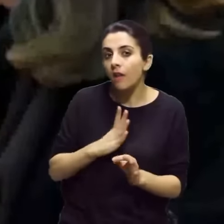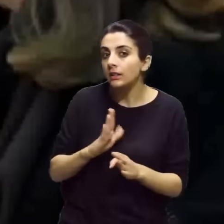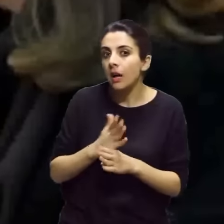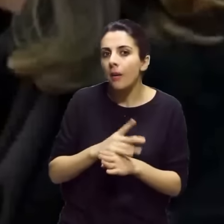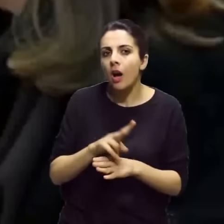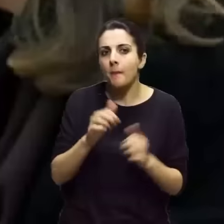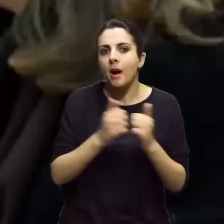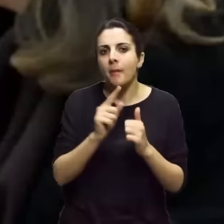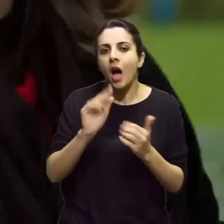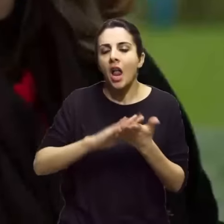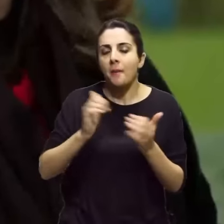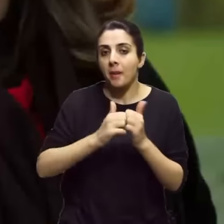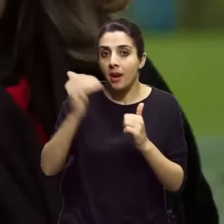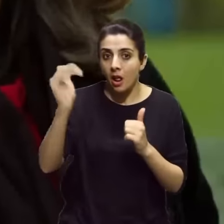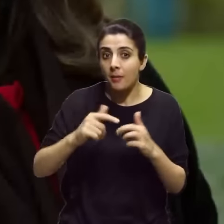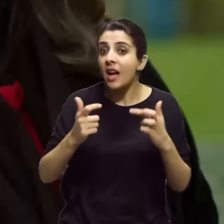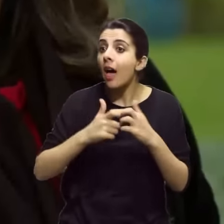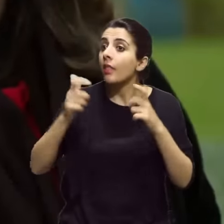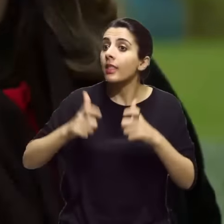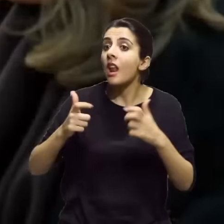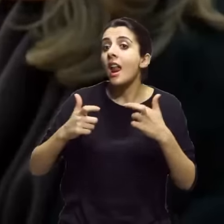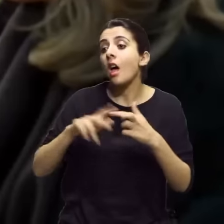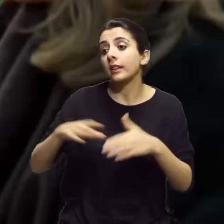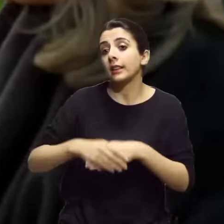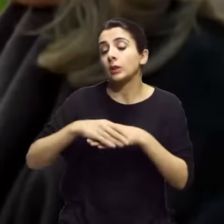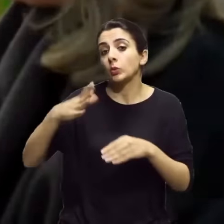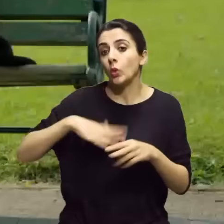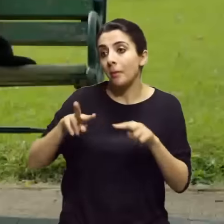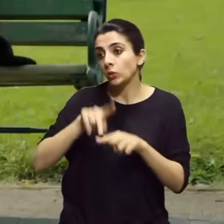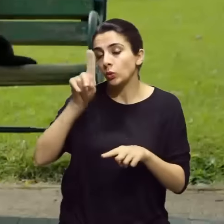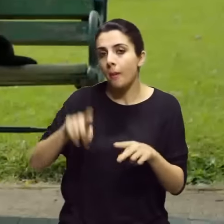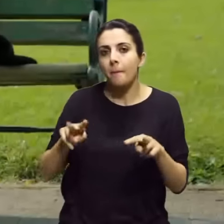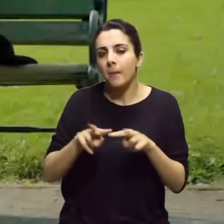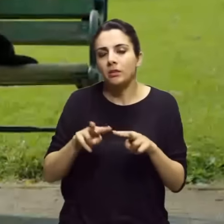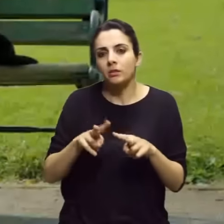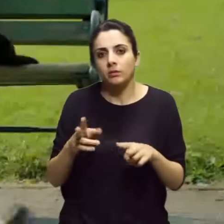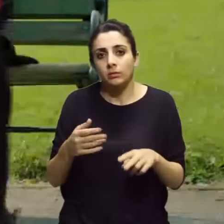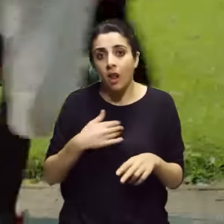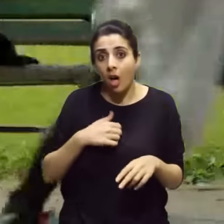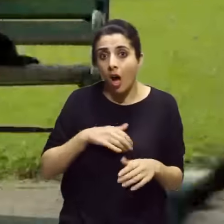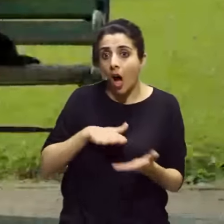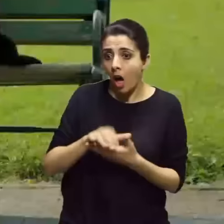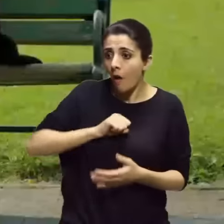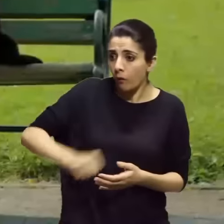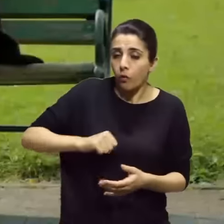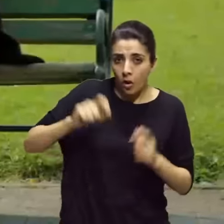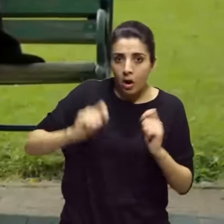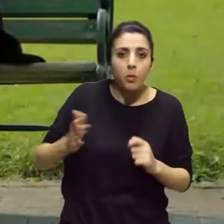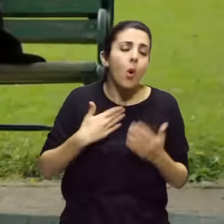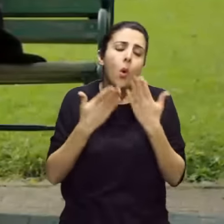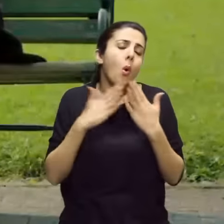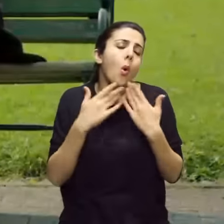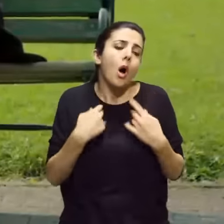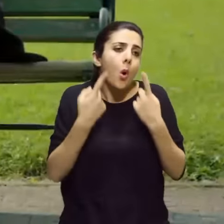Çünkü yanında bir arkadaşıyla gelmiş Sevinç. Reyhan nerede? Reyhan'ı tanıştıracağım diye Masar'a soruyor. Sonra Masar da bir yandan beni aşağıda tekmeliyor. Bir yandan da yok